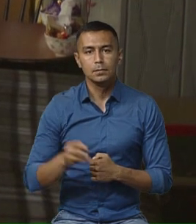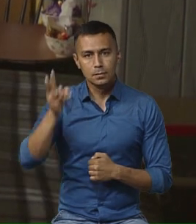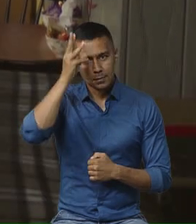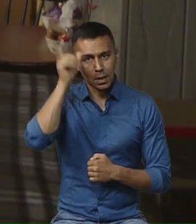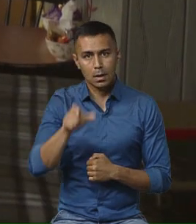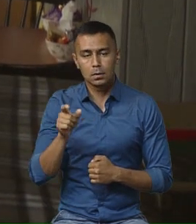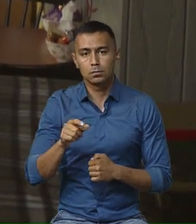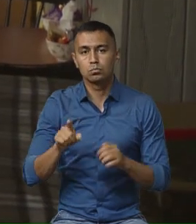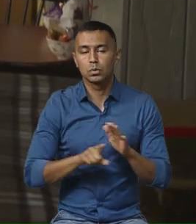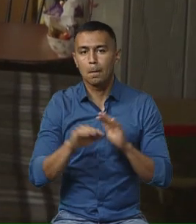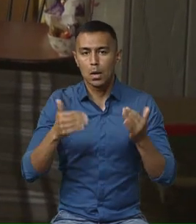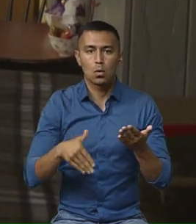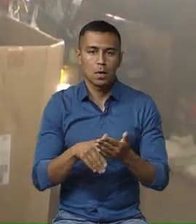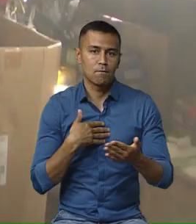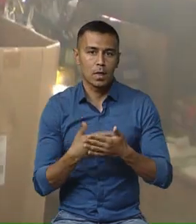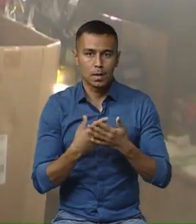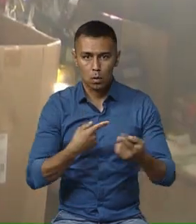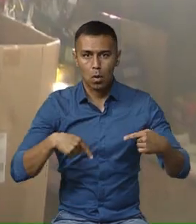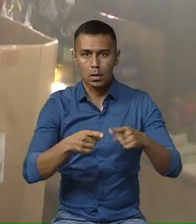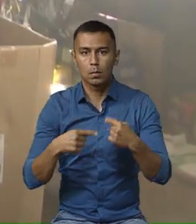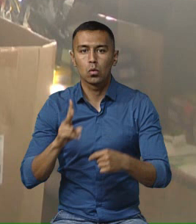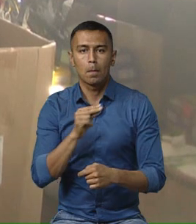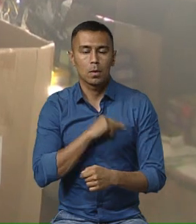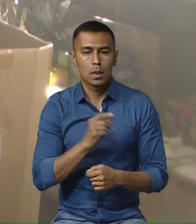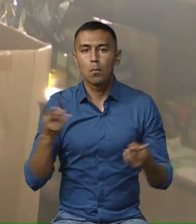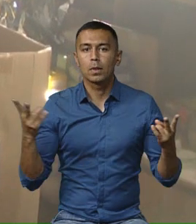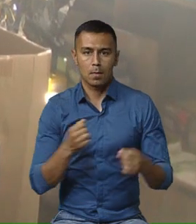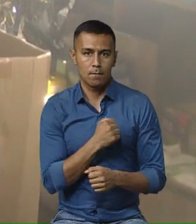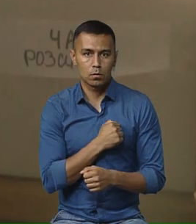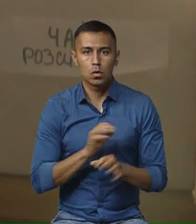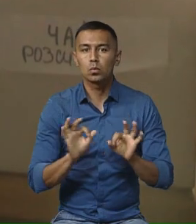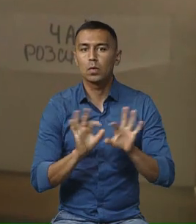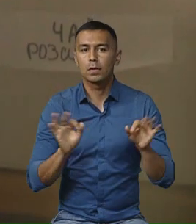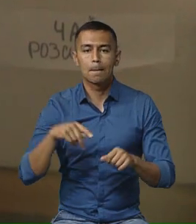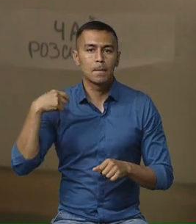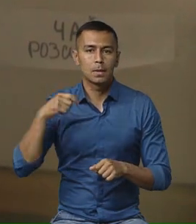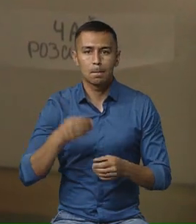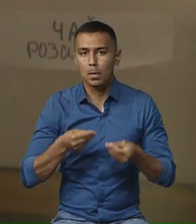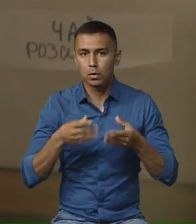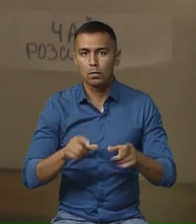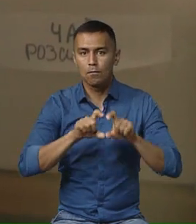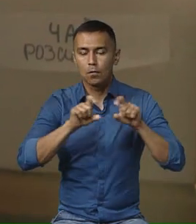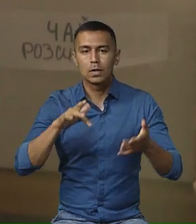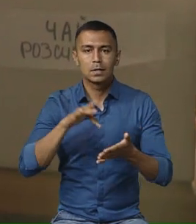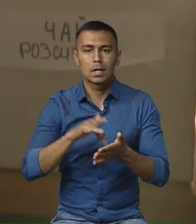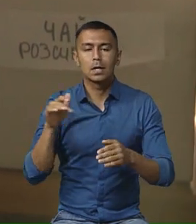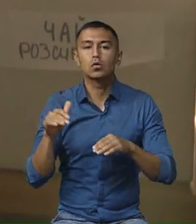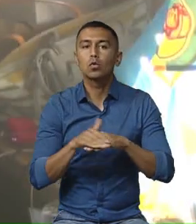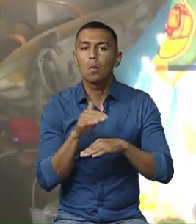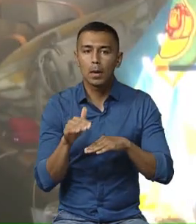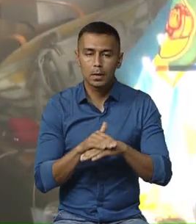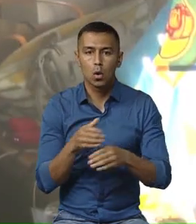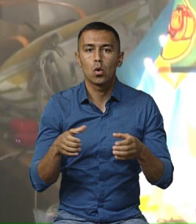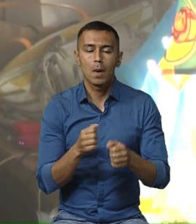Хмельничани стали менше допомагати волонтерським організаціям, які працюють на потреби військових, розповідає президент благодійного фонду «Центр Добриня» група